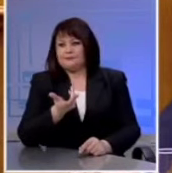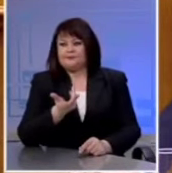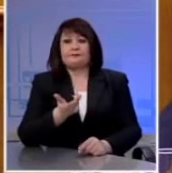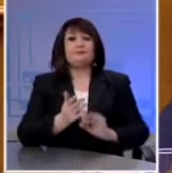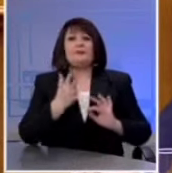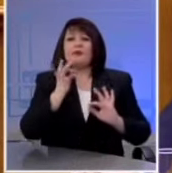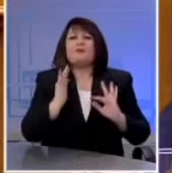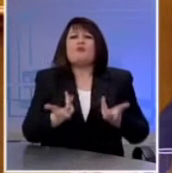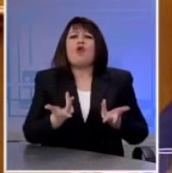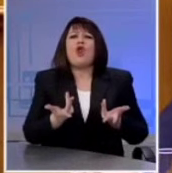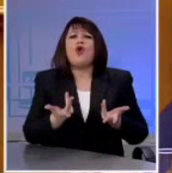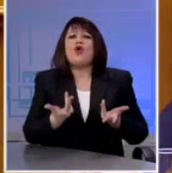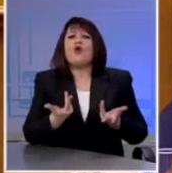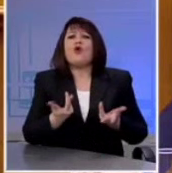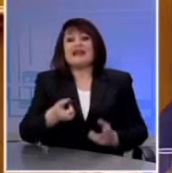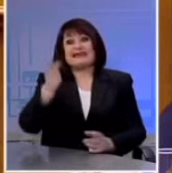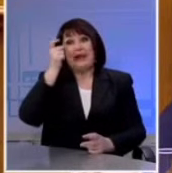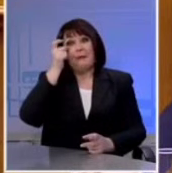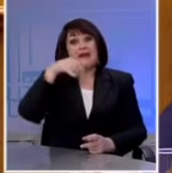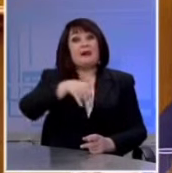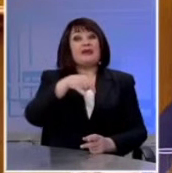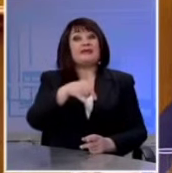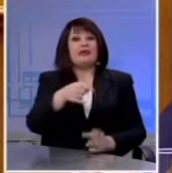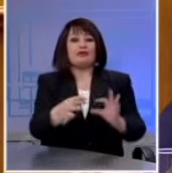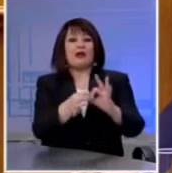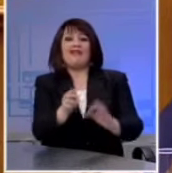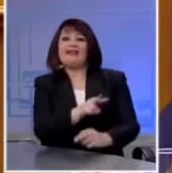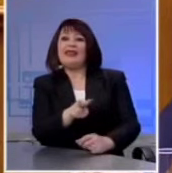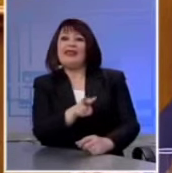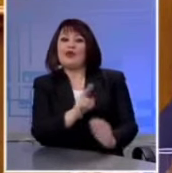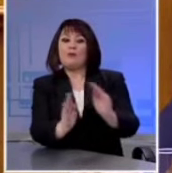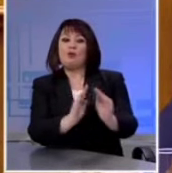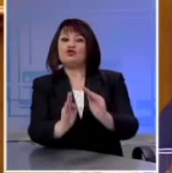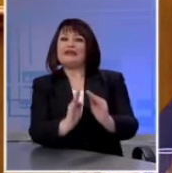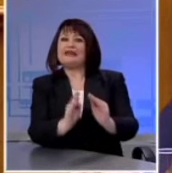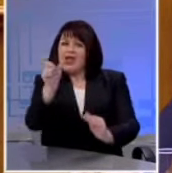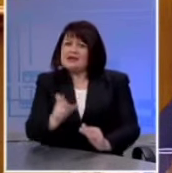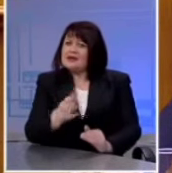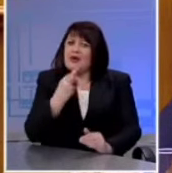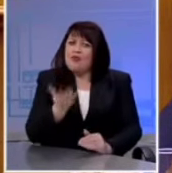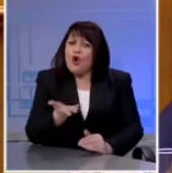γιατί καλύπτεται αυτό το δίδυμο Σαμαρά Παπασταύρου και αν θα συνεχίσετε να το καλύπτεται?